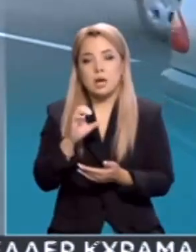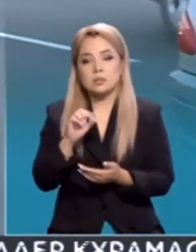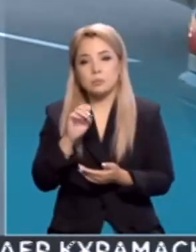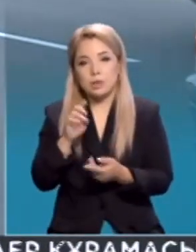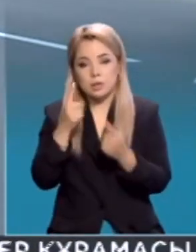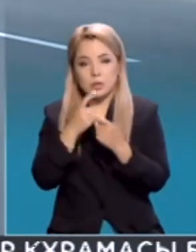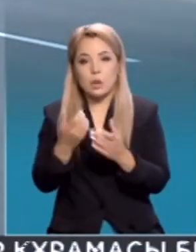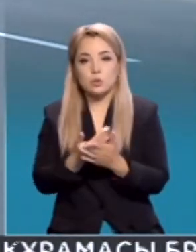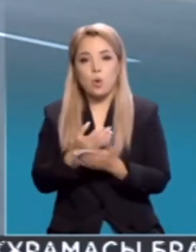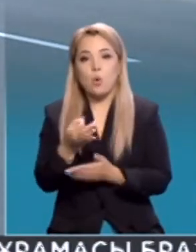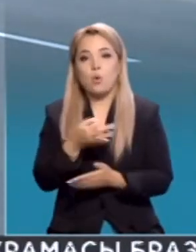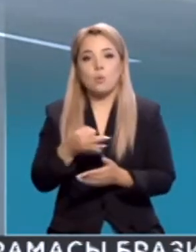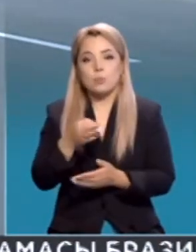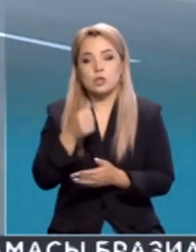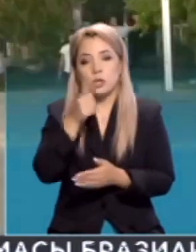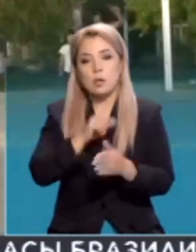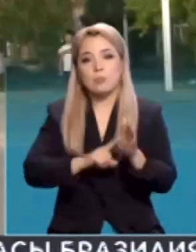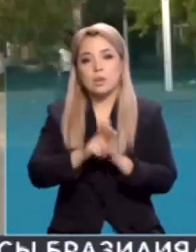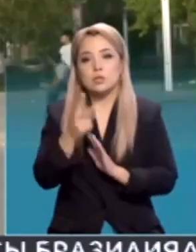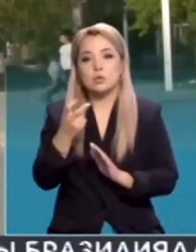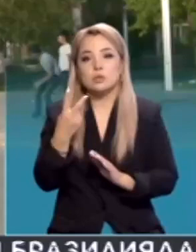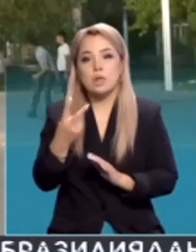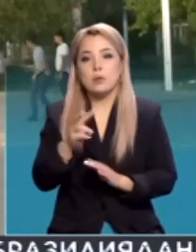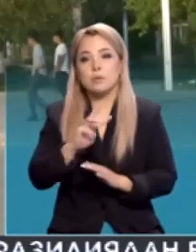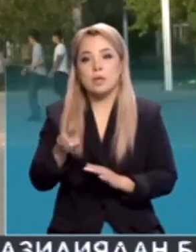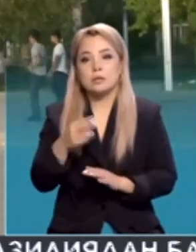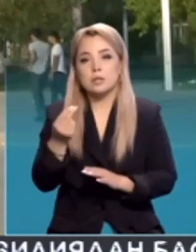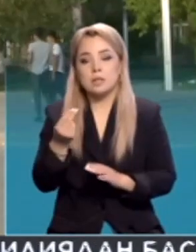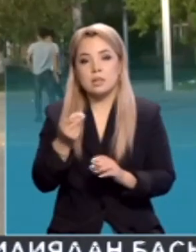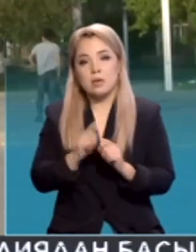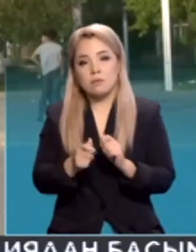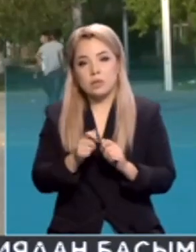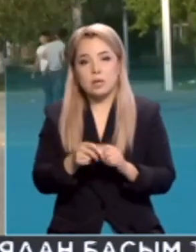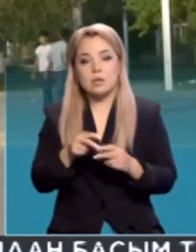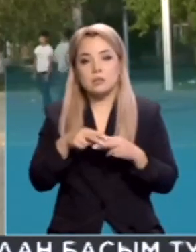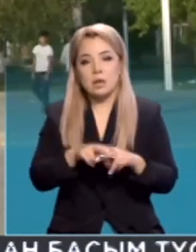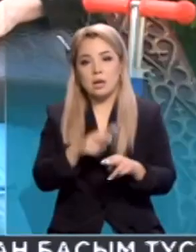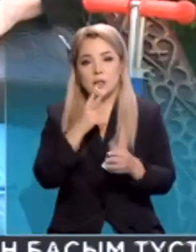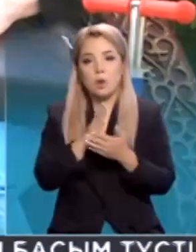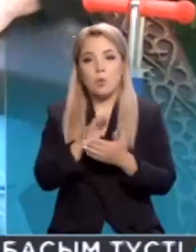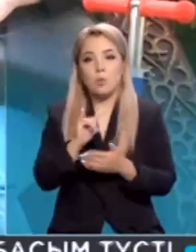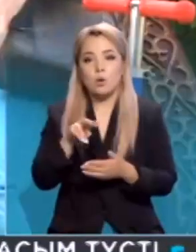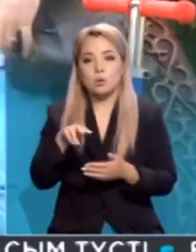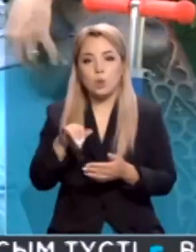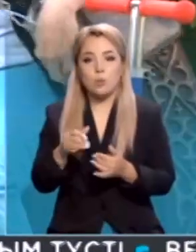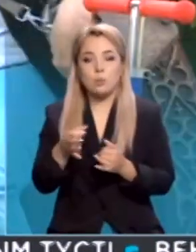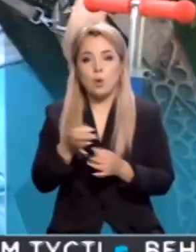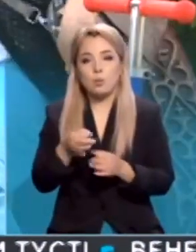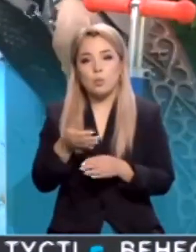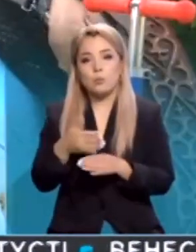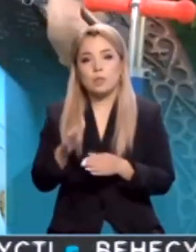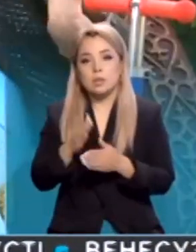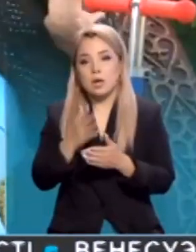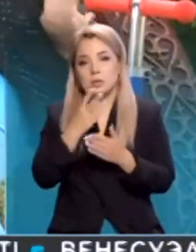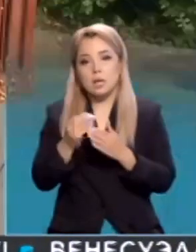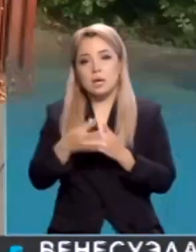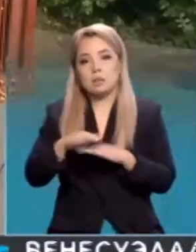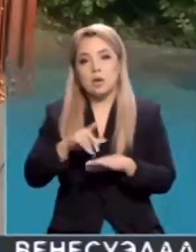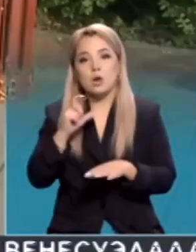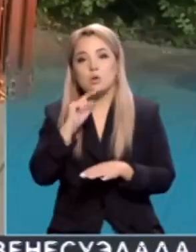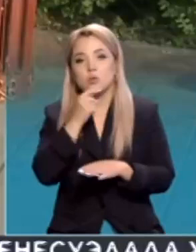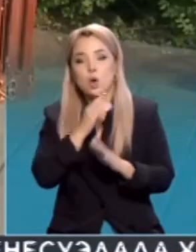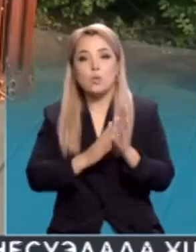сөзінше, облысқа жыл басынан бері 202 миллиард теңге инвестиция тартылған. Ұлытау облысының бөлініп шыққан аймақтық